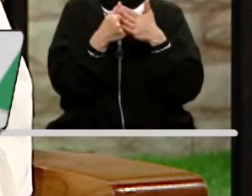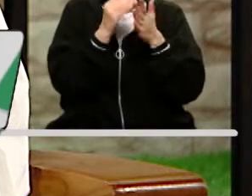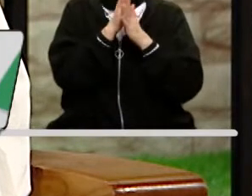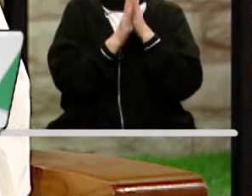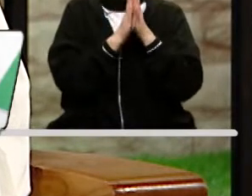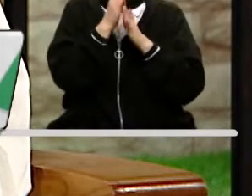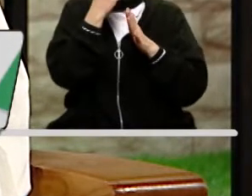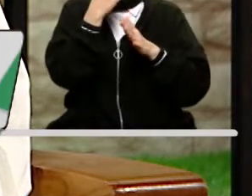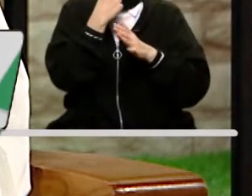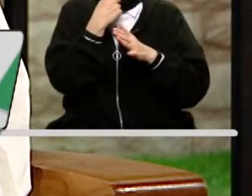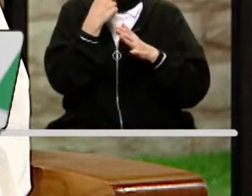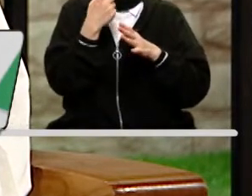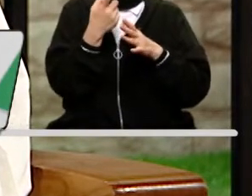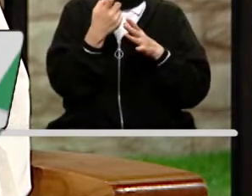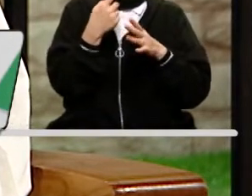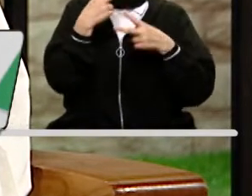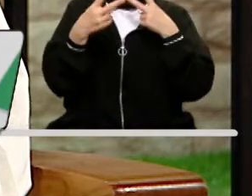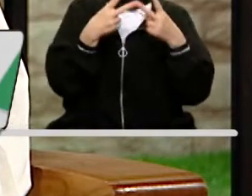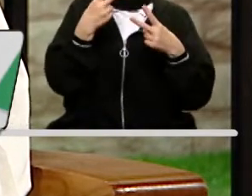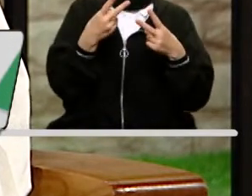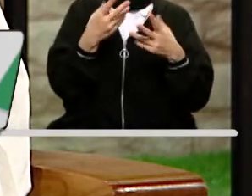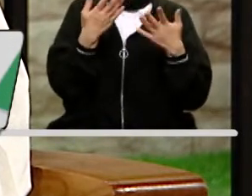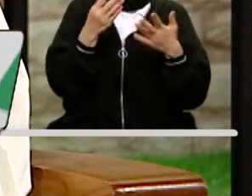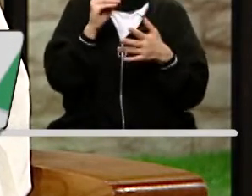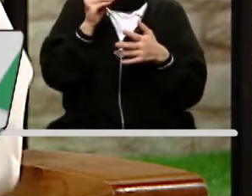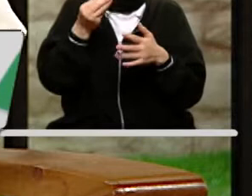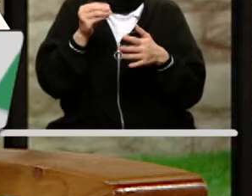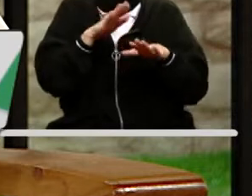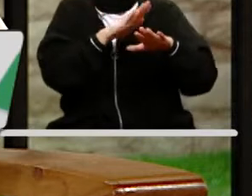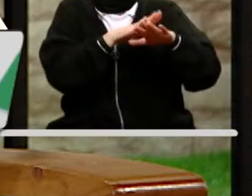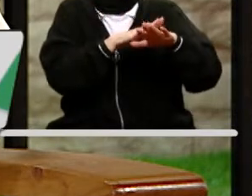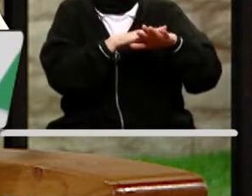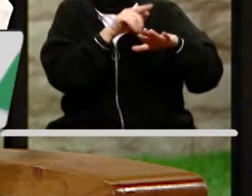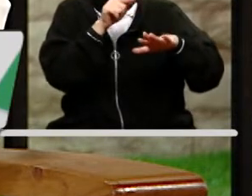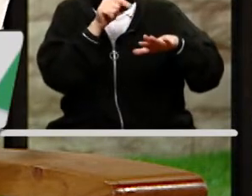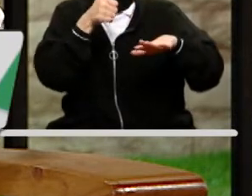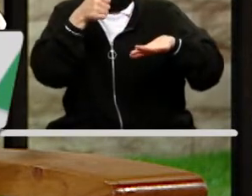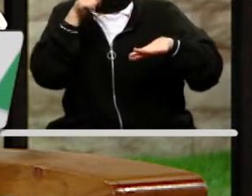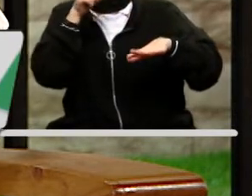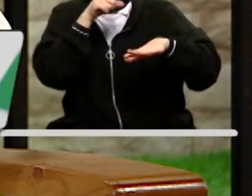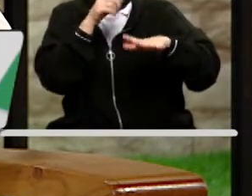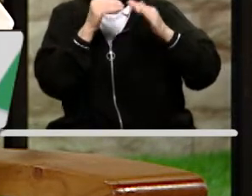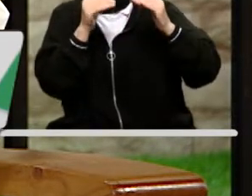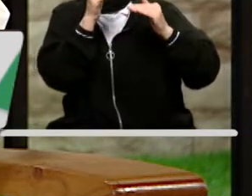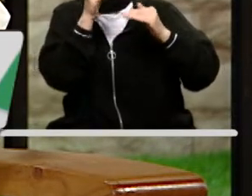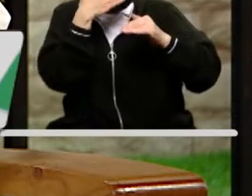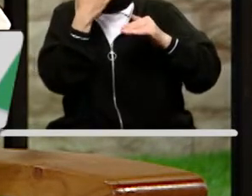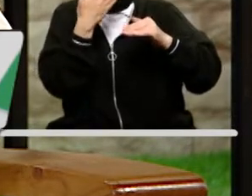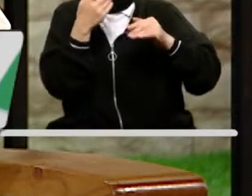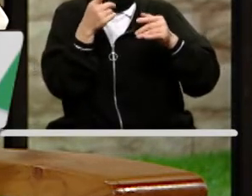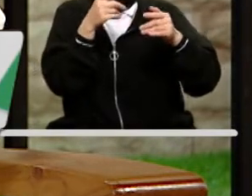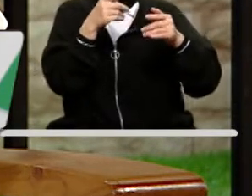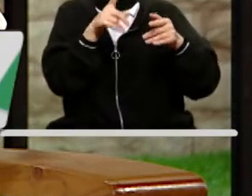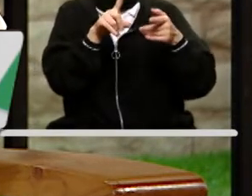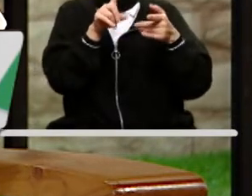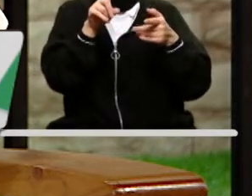karıştırır, dokunur. Hatta çok küçük bir bebeğe dokunun ne kadarlık olsun tutma işte 6 ay gibi bir gelişir diyelim ki. Parmağımızı uzatırız